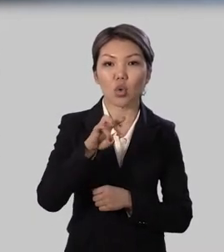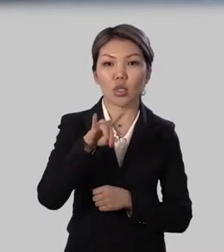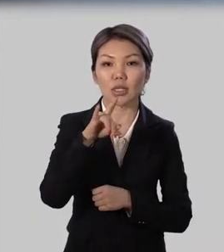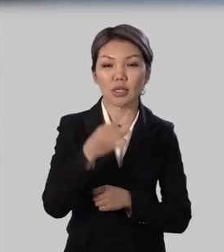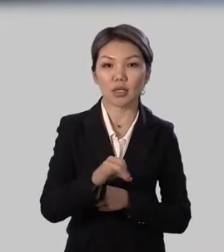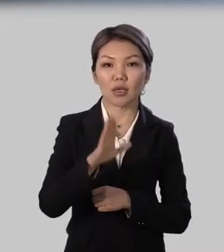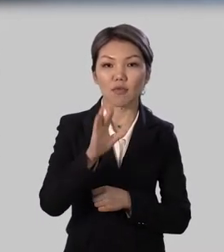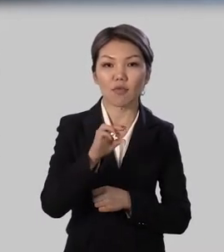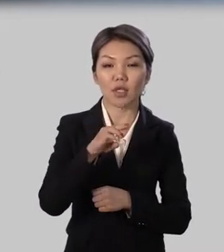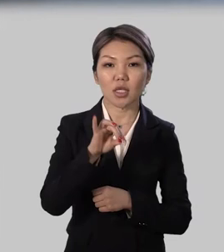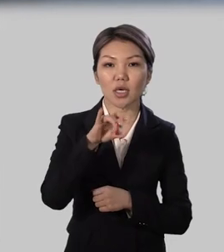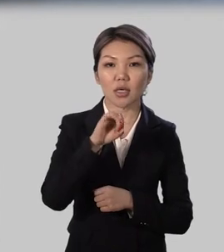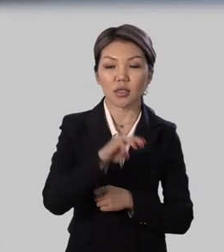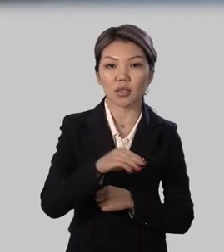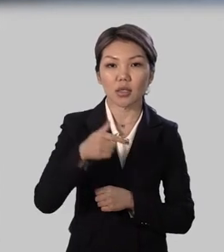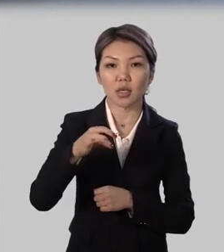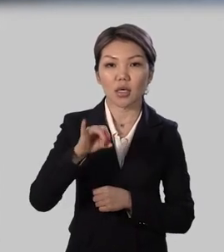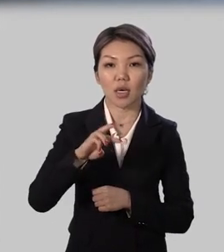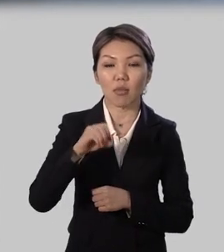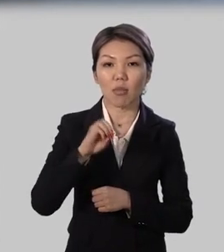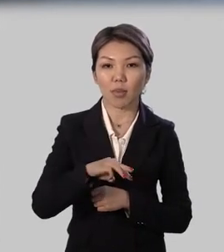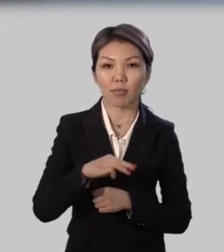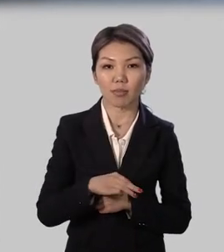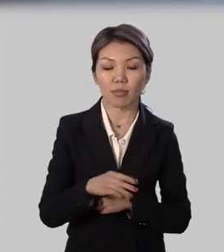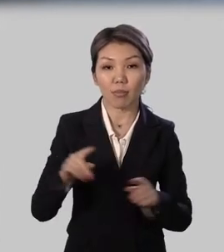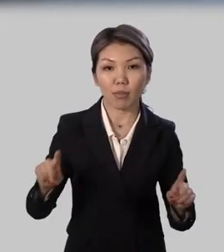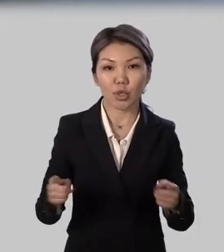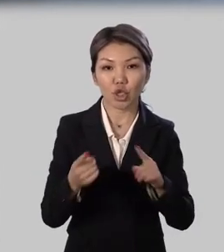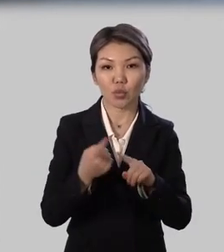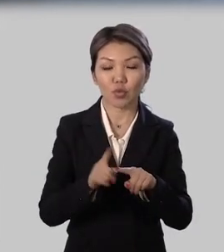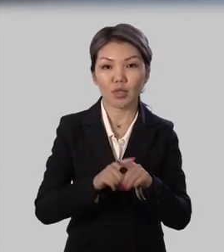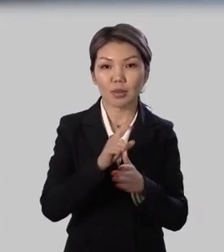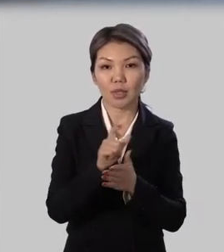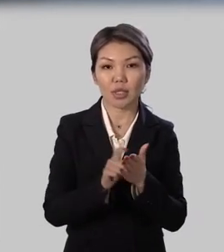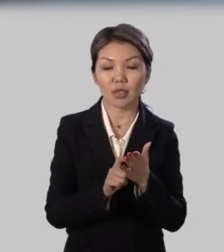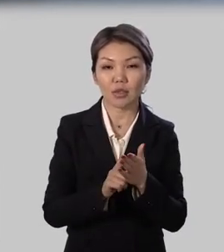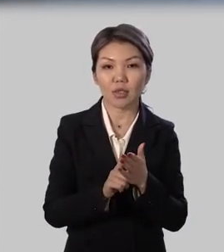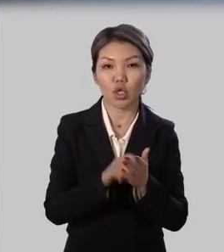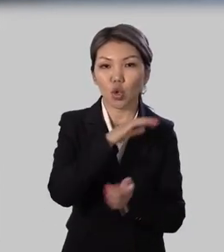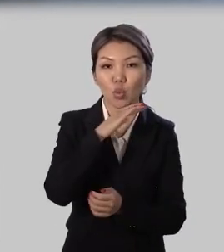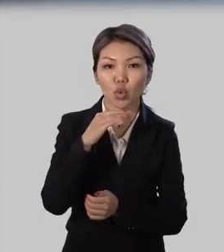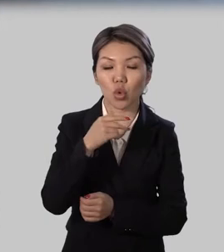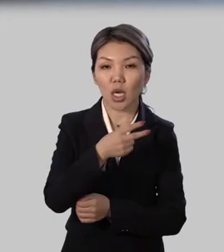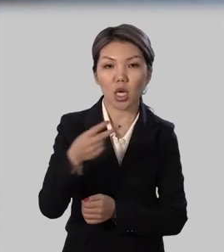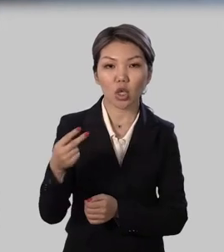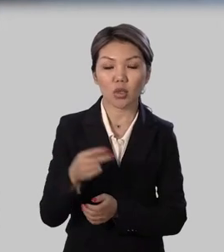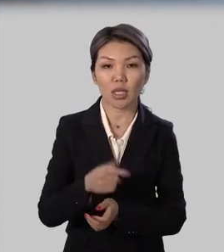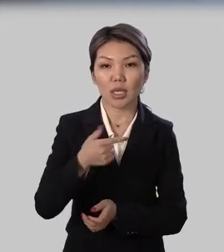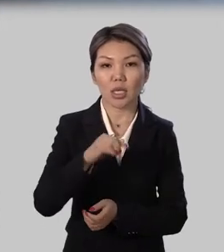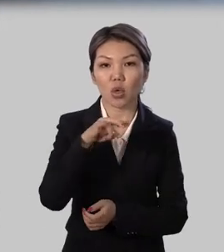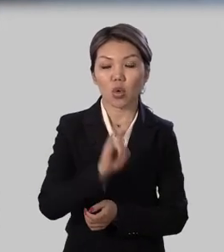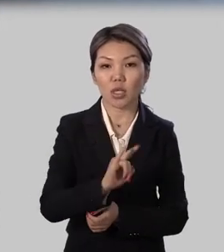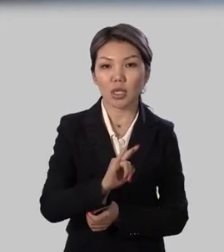вторит граммам так почему в стихотворении так много глаголов именно